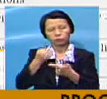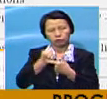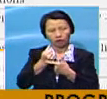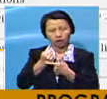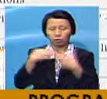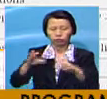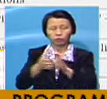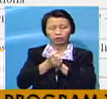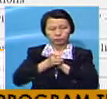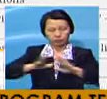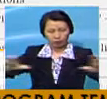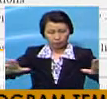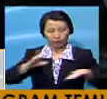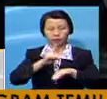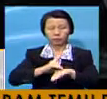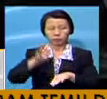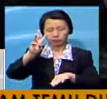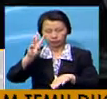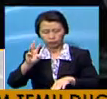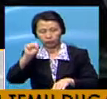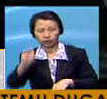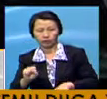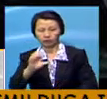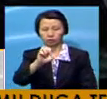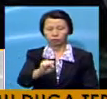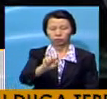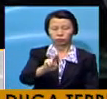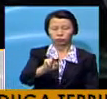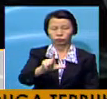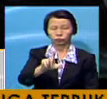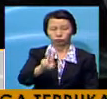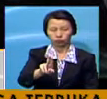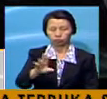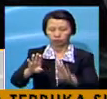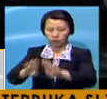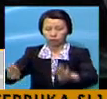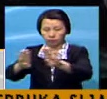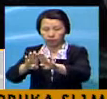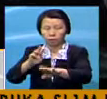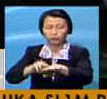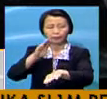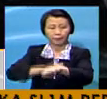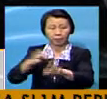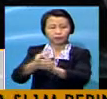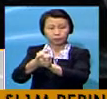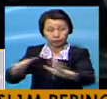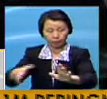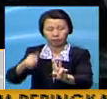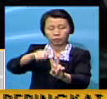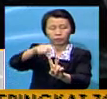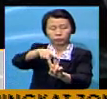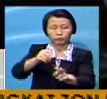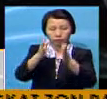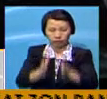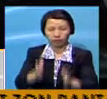Pulau patah Wilayah selatan Sulu menurut laporan portal berita berkenaan semasa diselamatkan kedua-dua rakyat